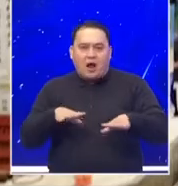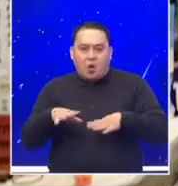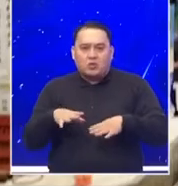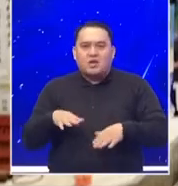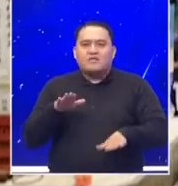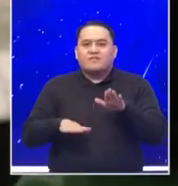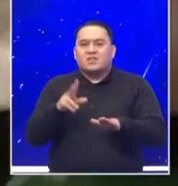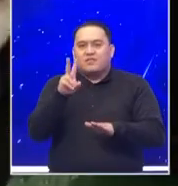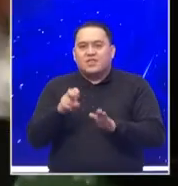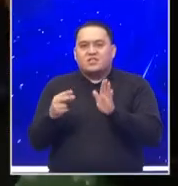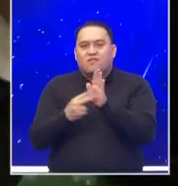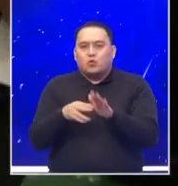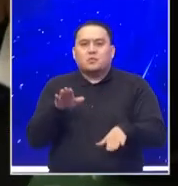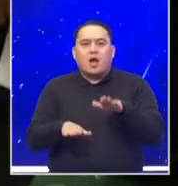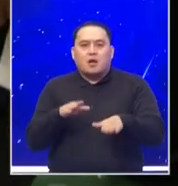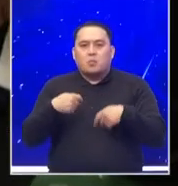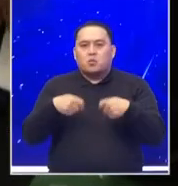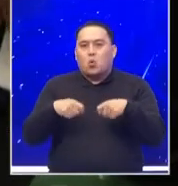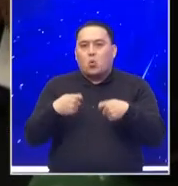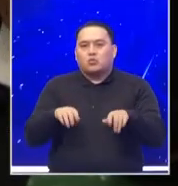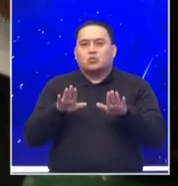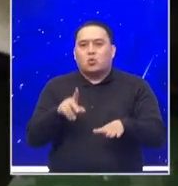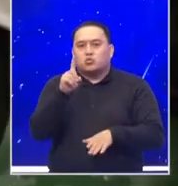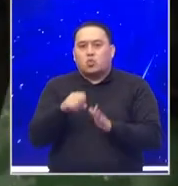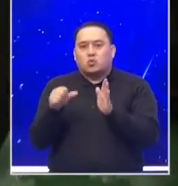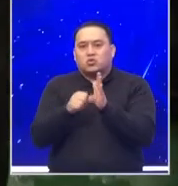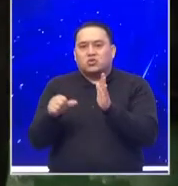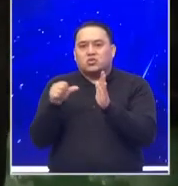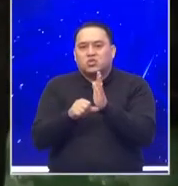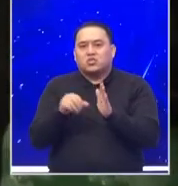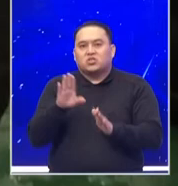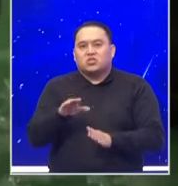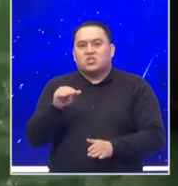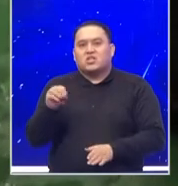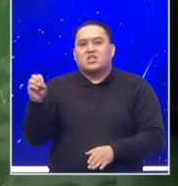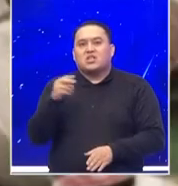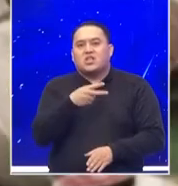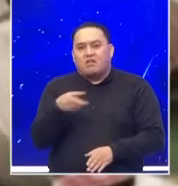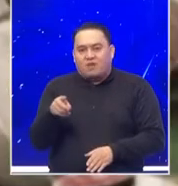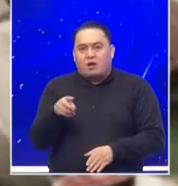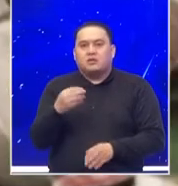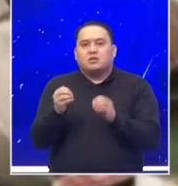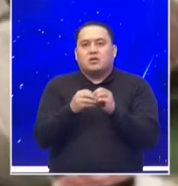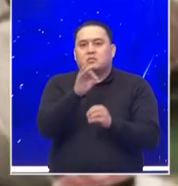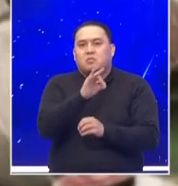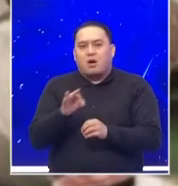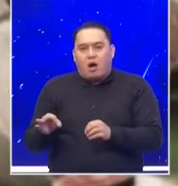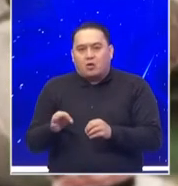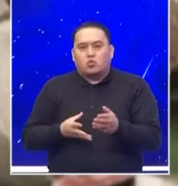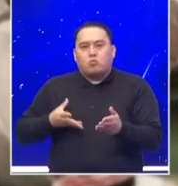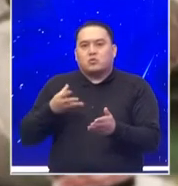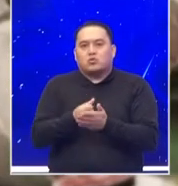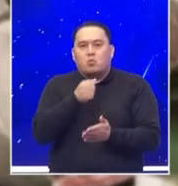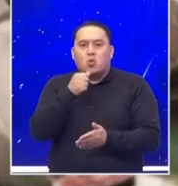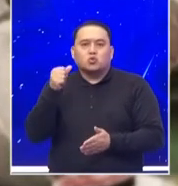весом в двести восемь килограммов было продано всего лишь за 166 тысяч евро это почти десять процентов от цены уплачены в